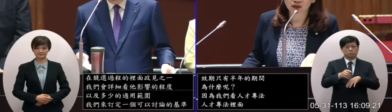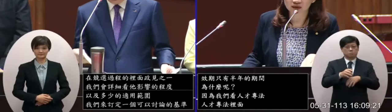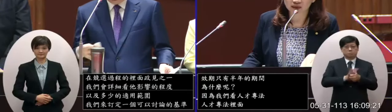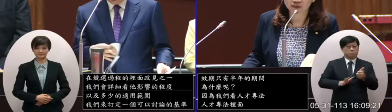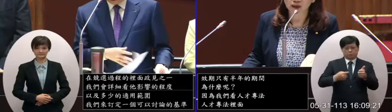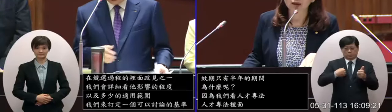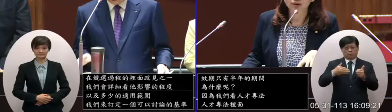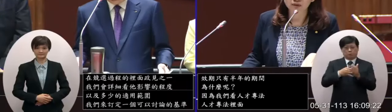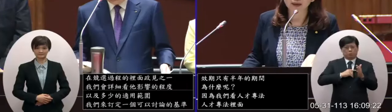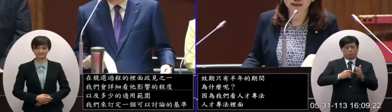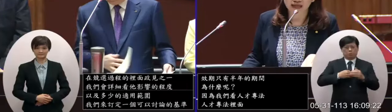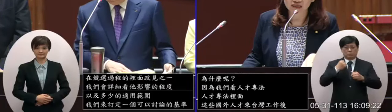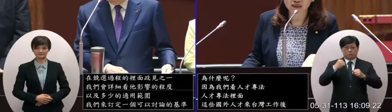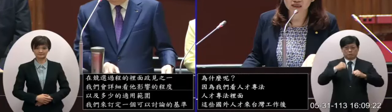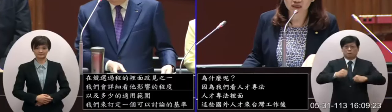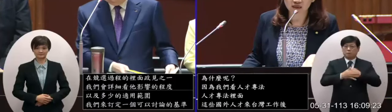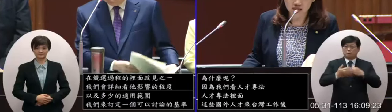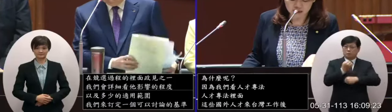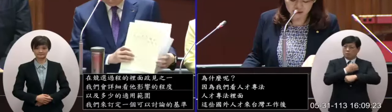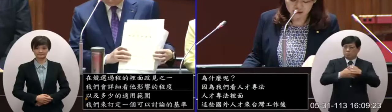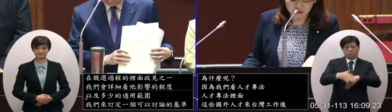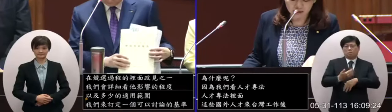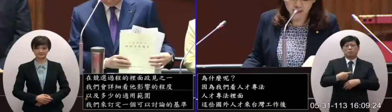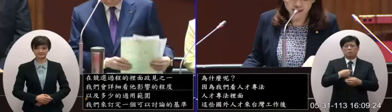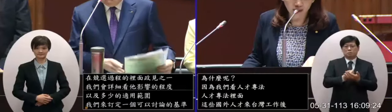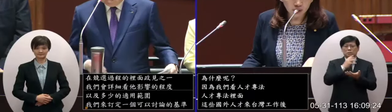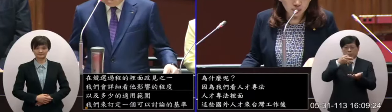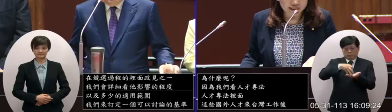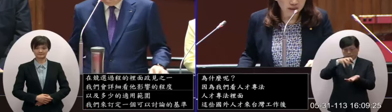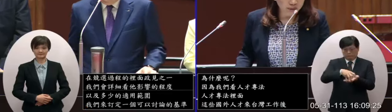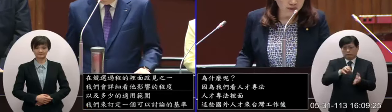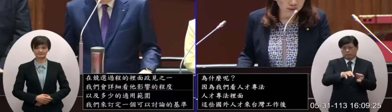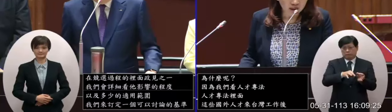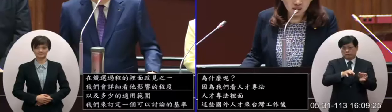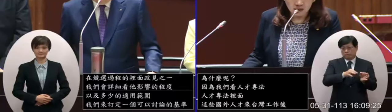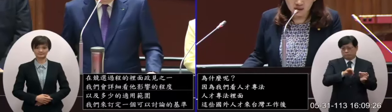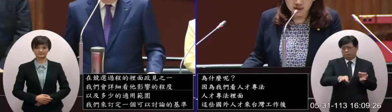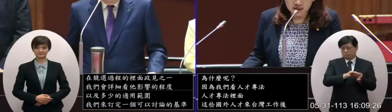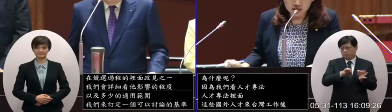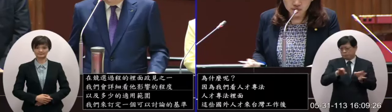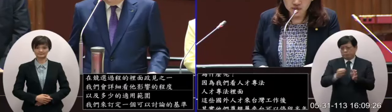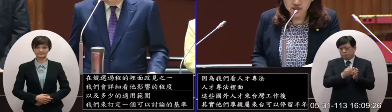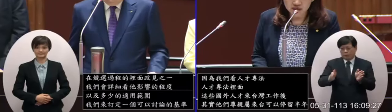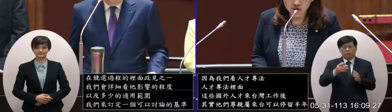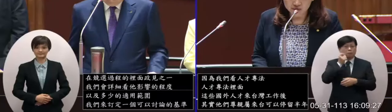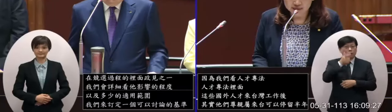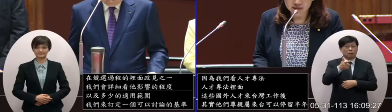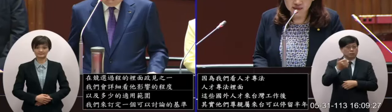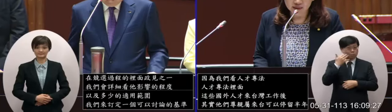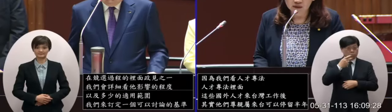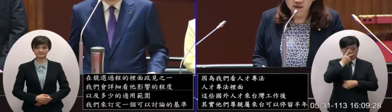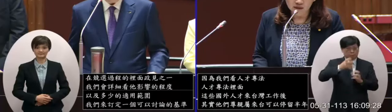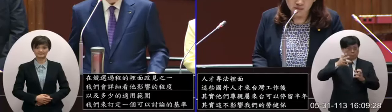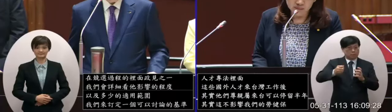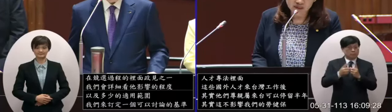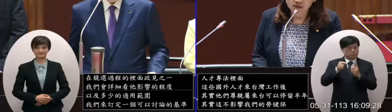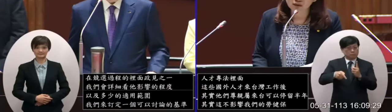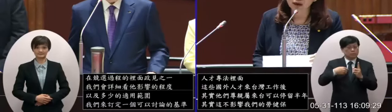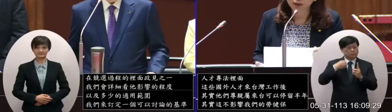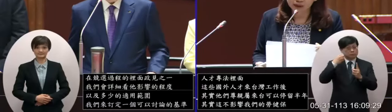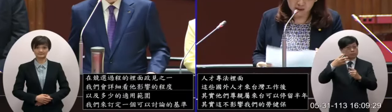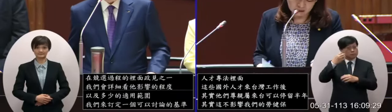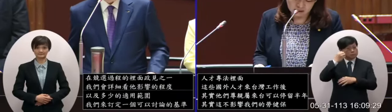们的劳健保，就是把他的这个签证延期到这个半年。我想如果说赖清德总统这些新住民政见我